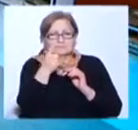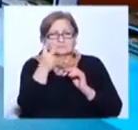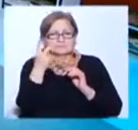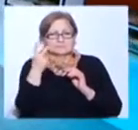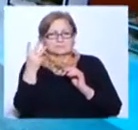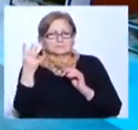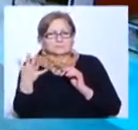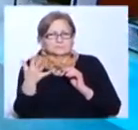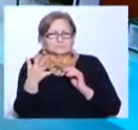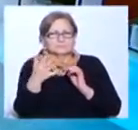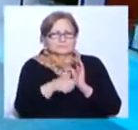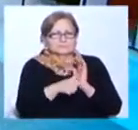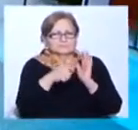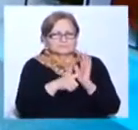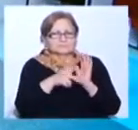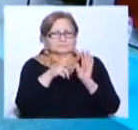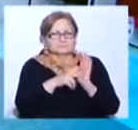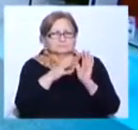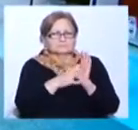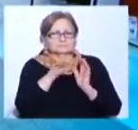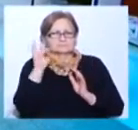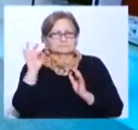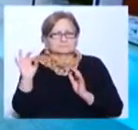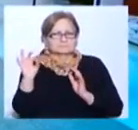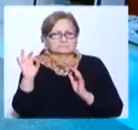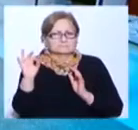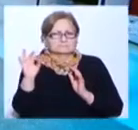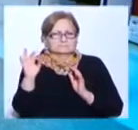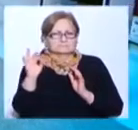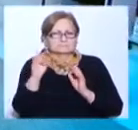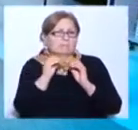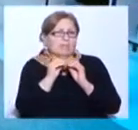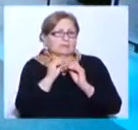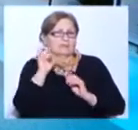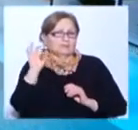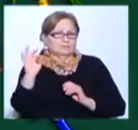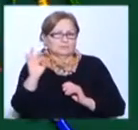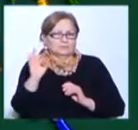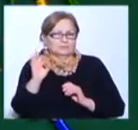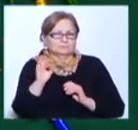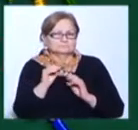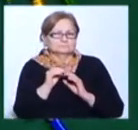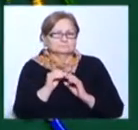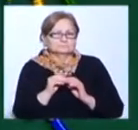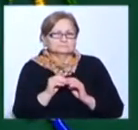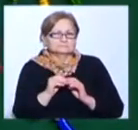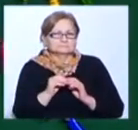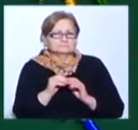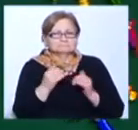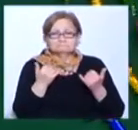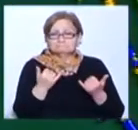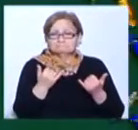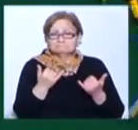2, 3, 4, 5, 6, 7, 8, 9 და მეათე ციფრი 0. მოდით